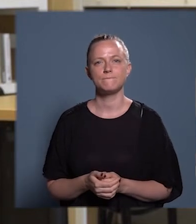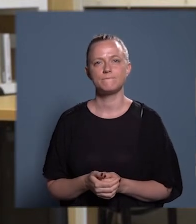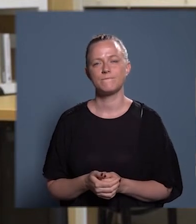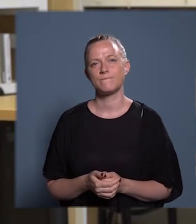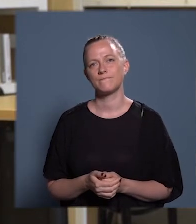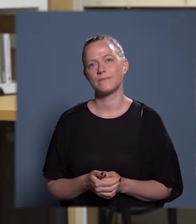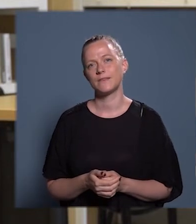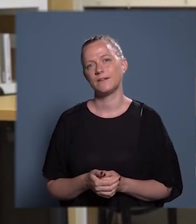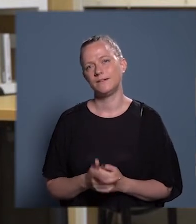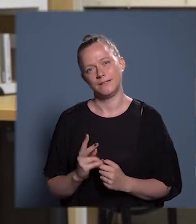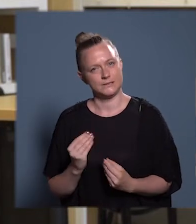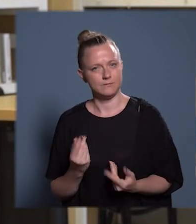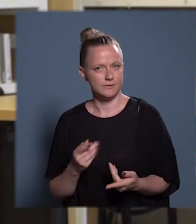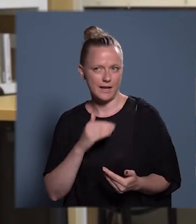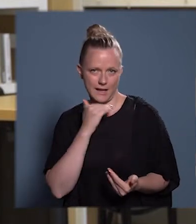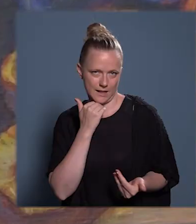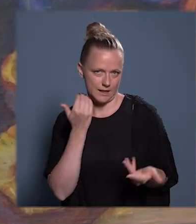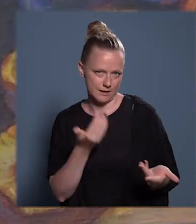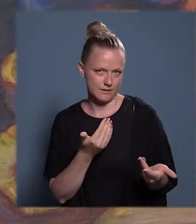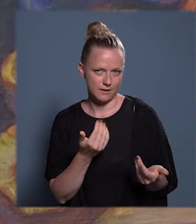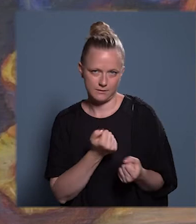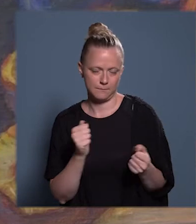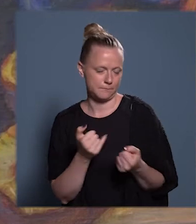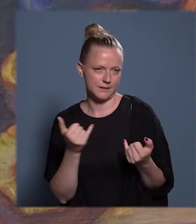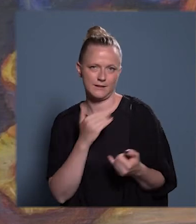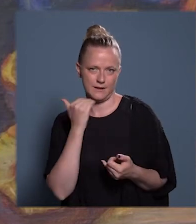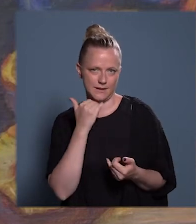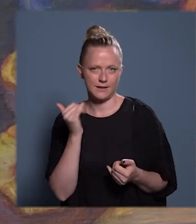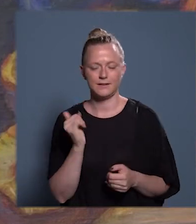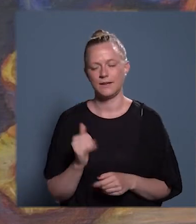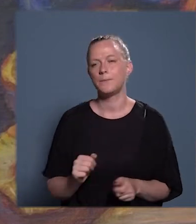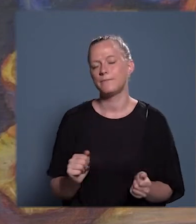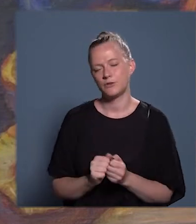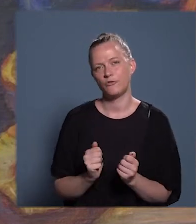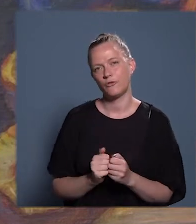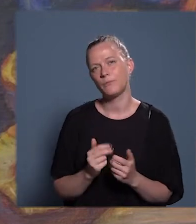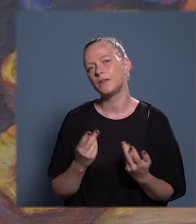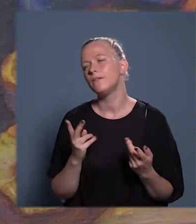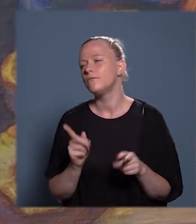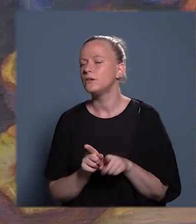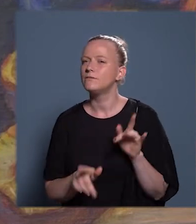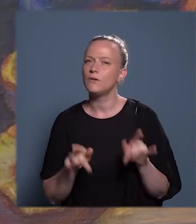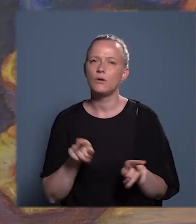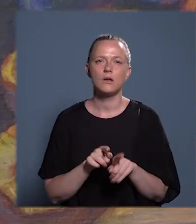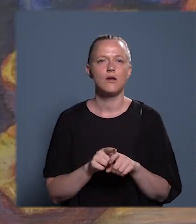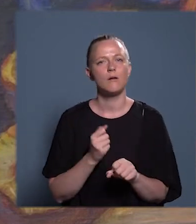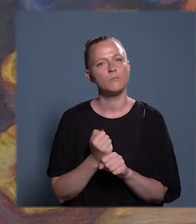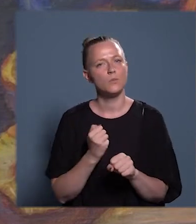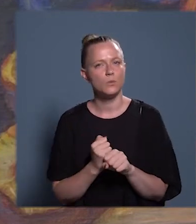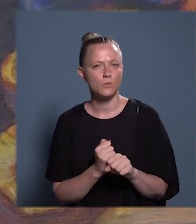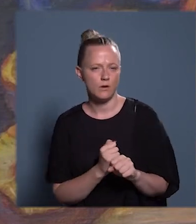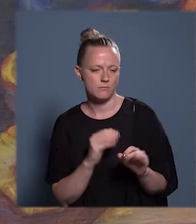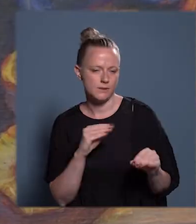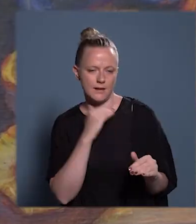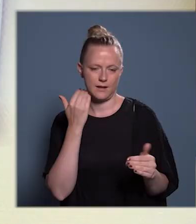érted. Hogy elégedett legyen veled. Igen, igen. Biztos vagyok benne, hogy van legalább egy-két olyan munka, ami megközelíti azt a bizonyos megszólalást. Ezek közül